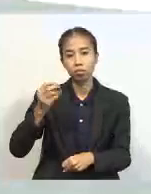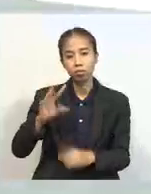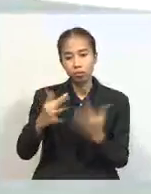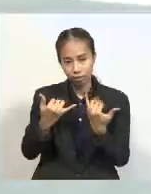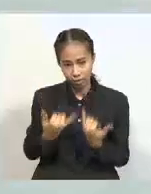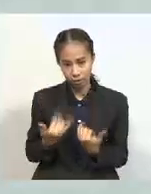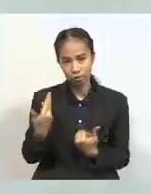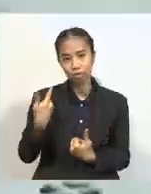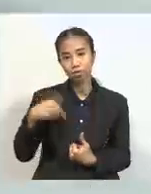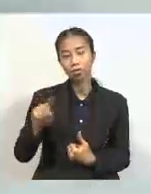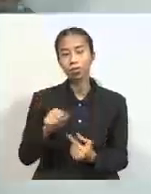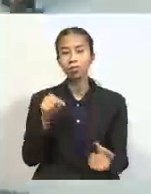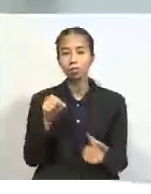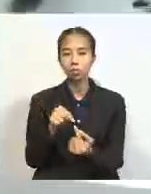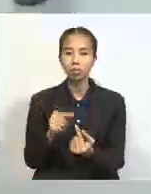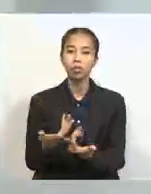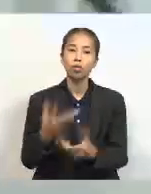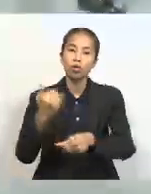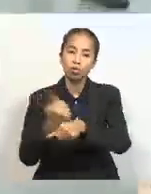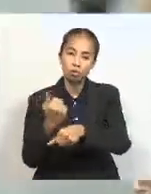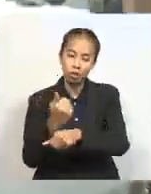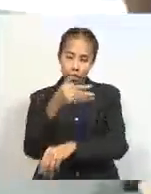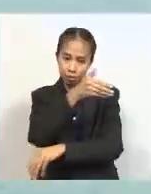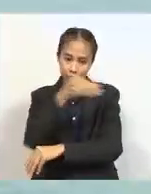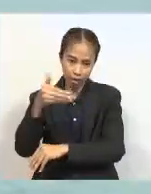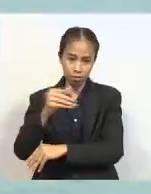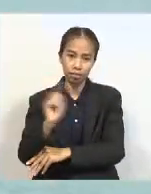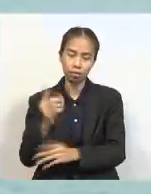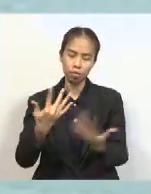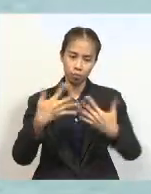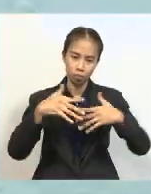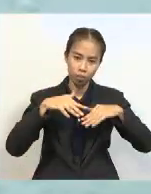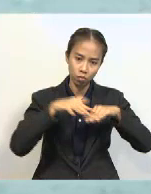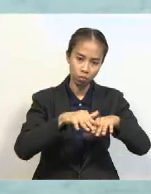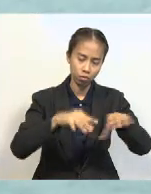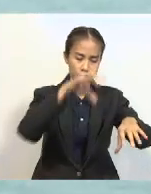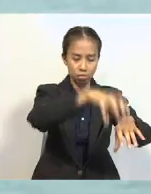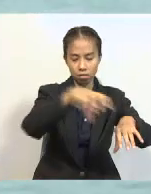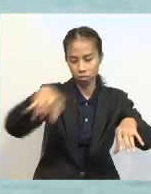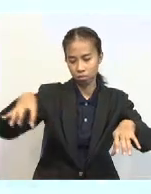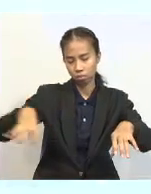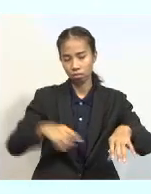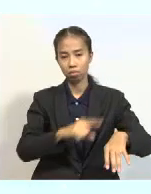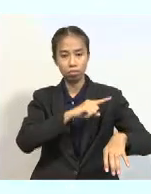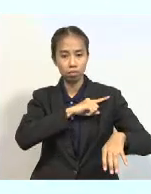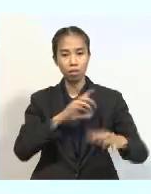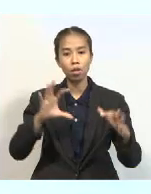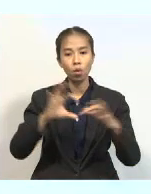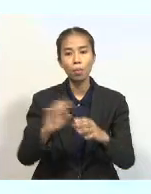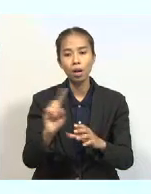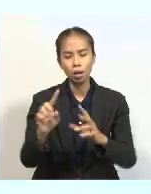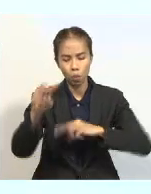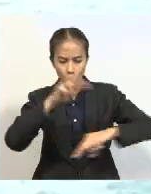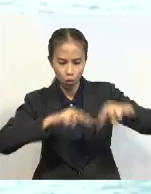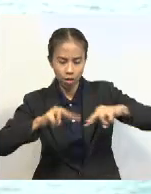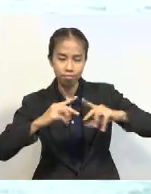ารวิกฤตการณ์ระดับชาติหรือ CMAC 2019โดยมีการบูรณาการร่วมกับหน่วยงานที่เกี่ยวข้องเกี่ยวกับการรักษาผลประโยชน์ทาง